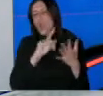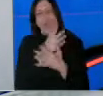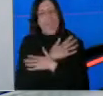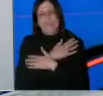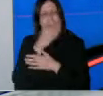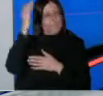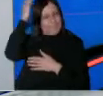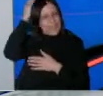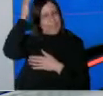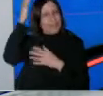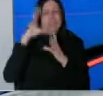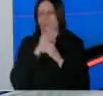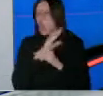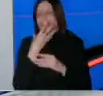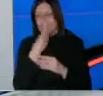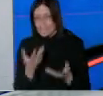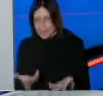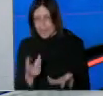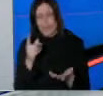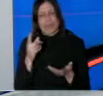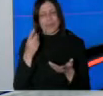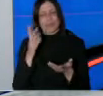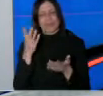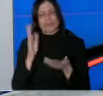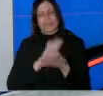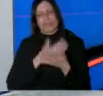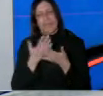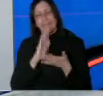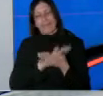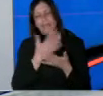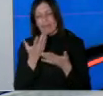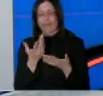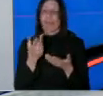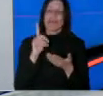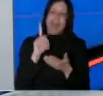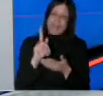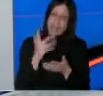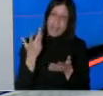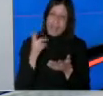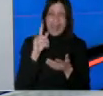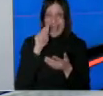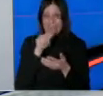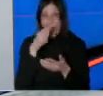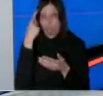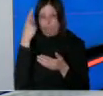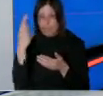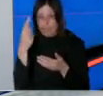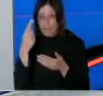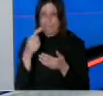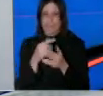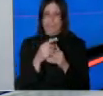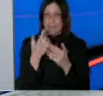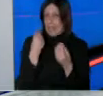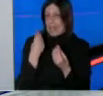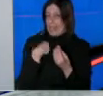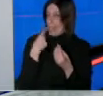בנט, בנט מדבר לא יפה, בנט מתהפך כמו סטייק ממקום למקום. אבל אתה חושב... תן לי להגיד מה